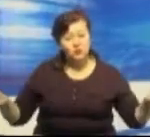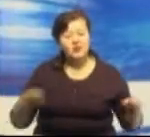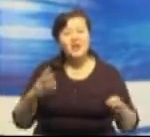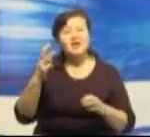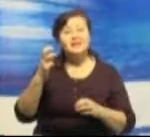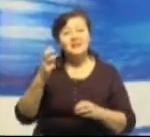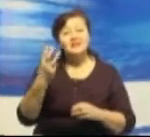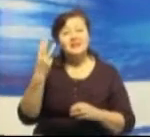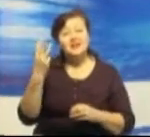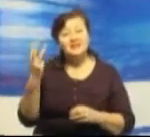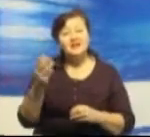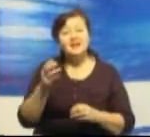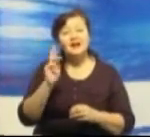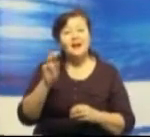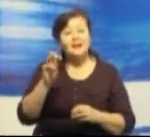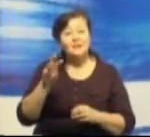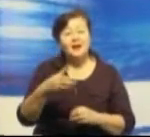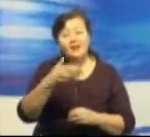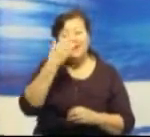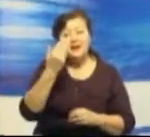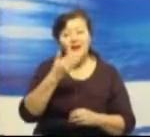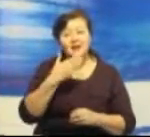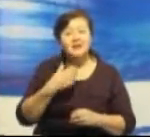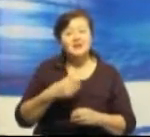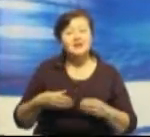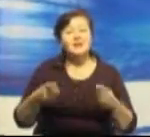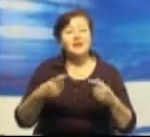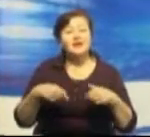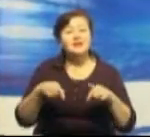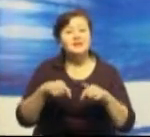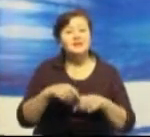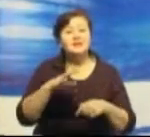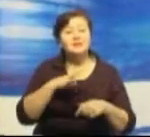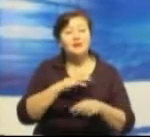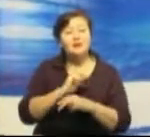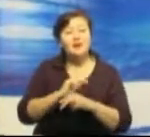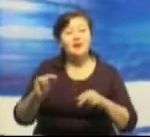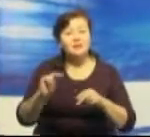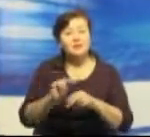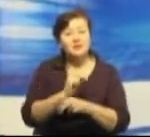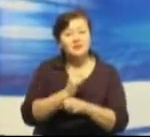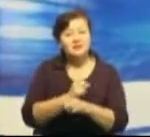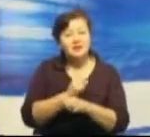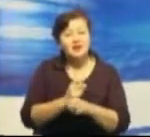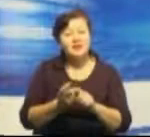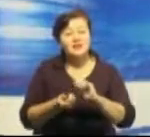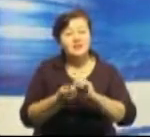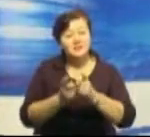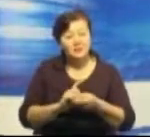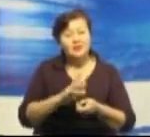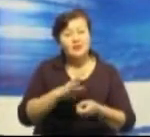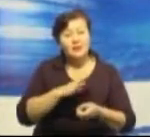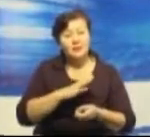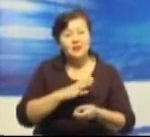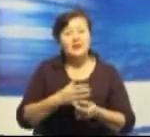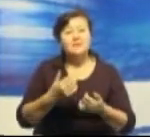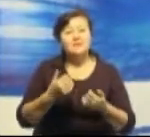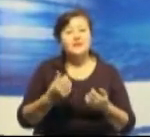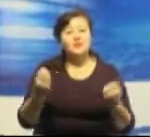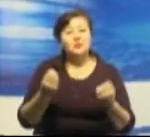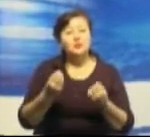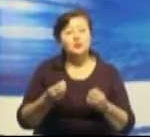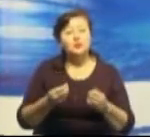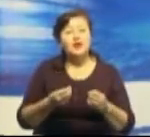303 километра. Летом предприятие провело замену проблемных участков городских теплосетей. На эти цели, помимо собственных